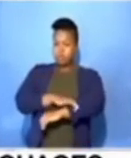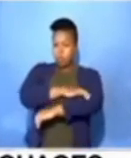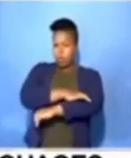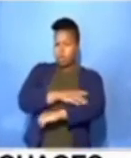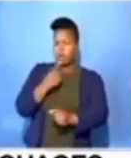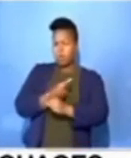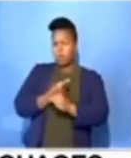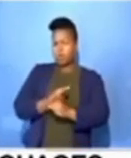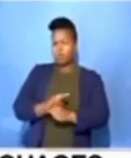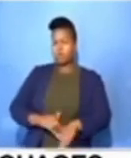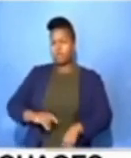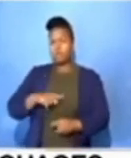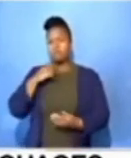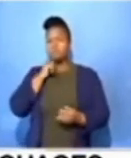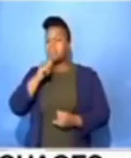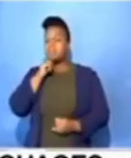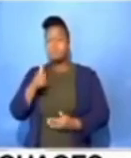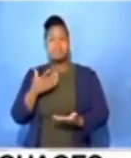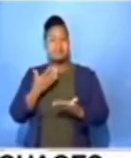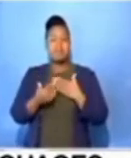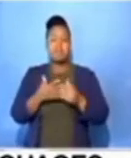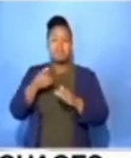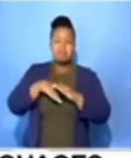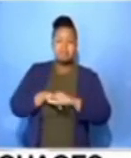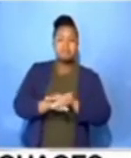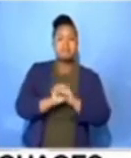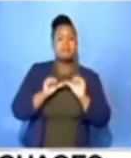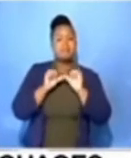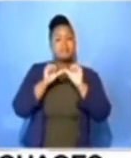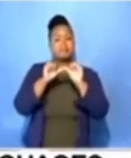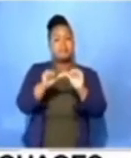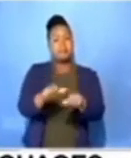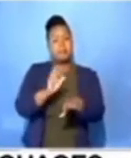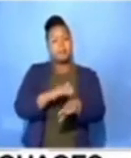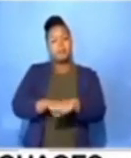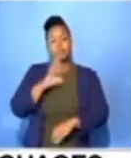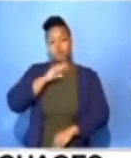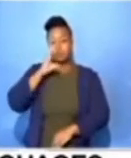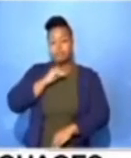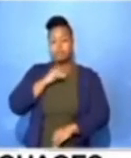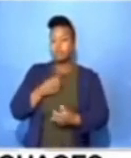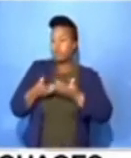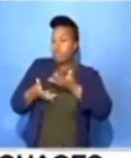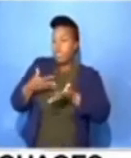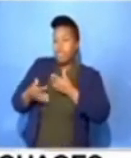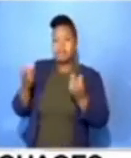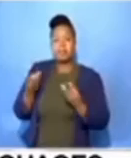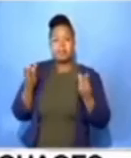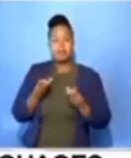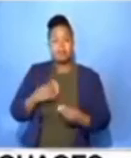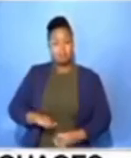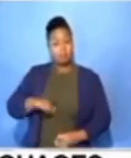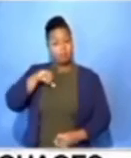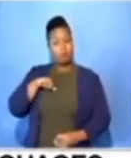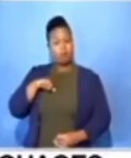yimi ntsena ka avuxeni a ya phambili a kota ku vulavula na swin'wana